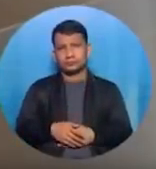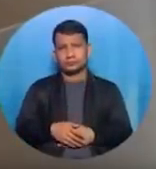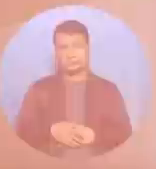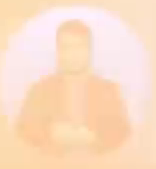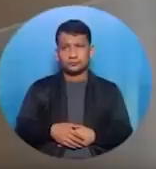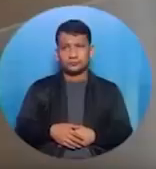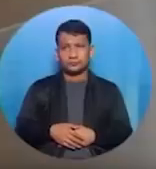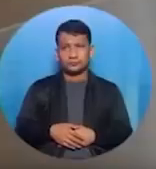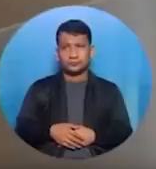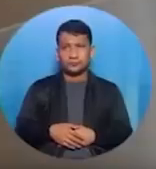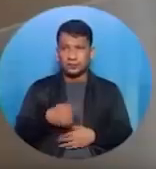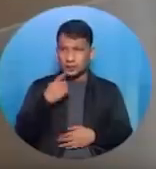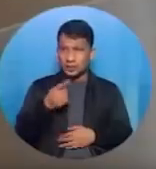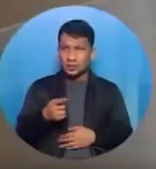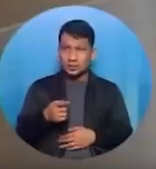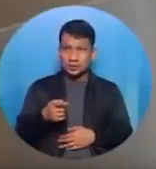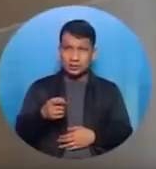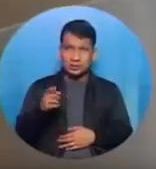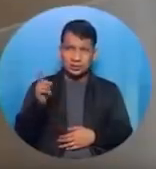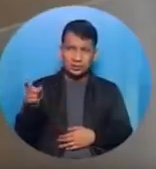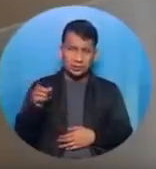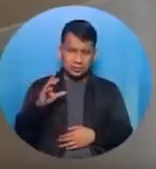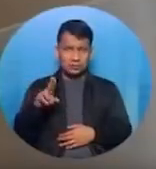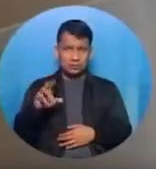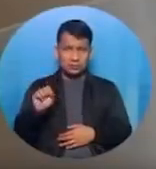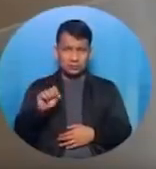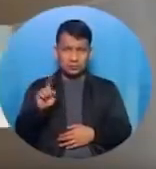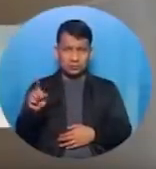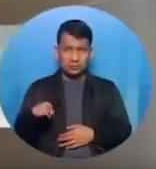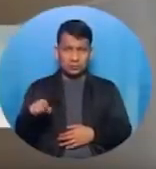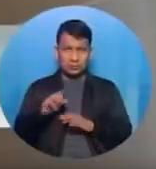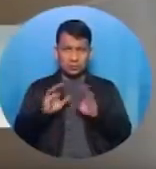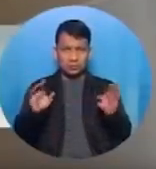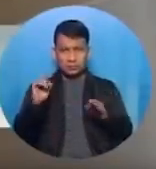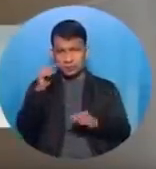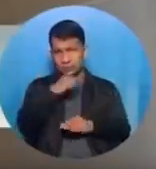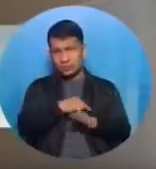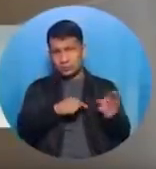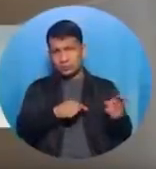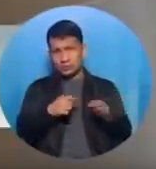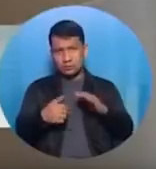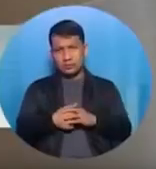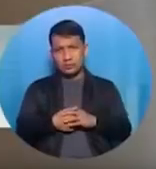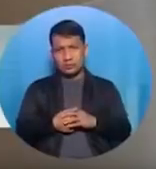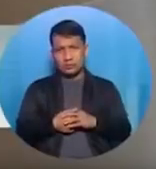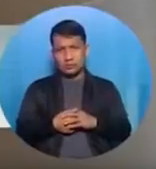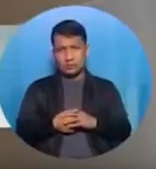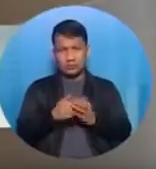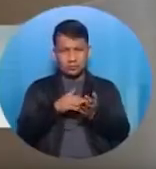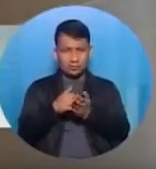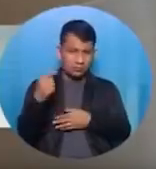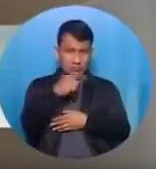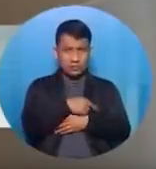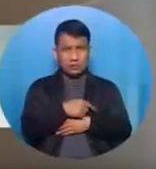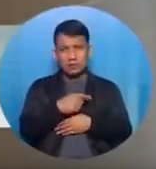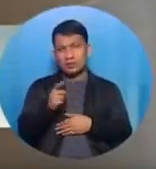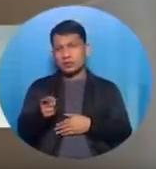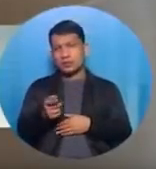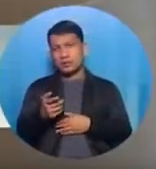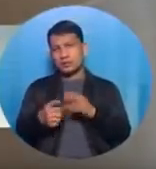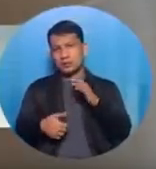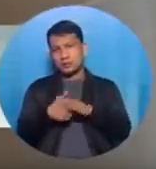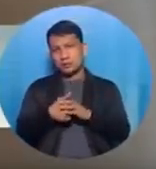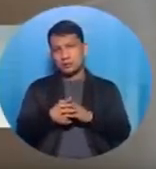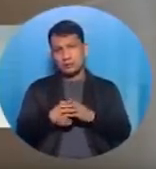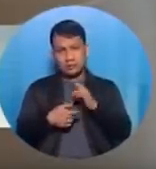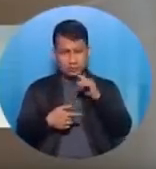po, sige po. Mr. Corpus? Yes, sir. Next time, huwag ka na magsinungaling, ha? Kasi nabubuking ka. Mahina ka magsinungaling. Booking na